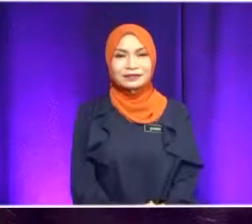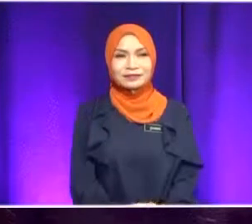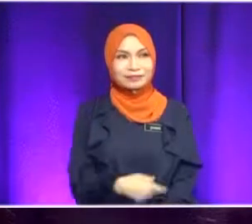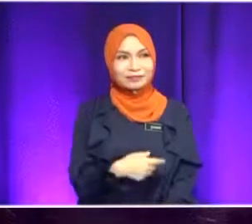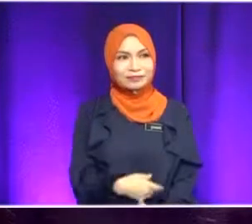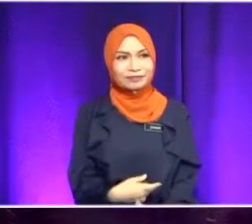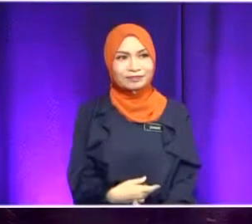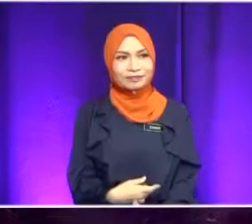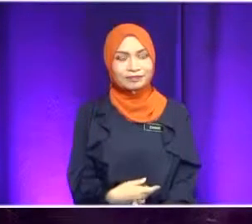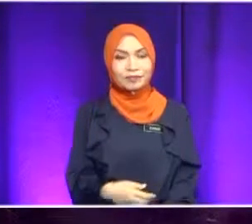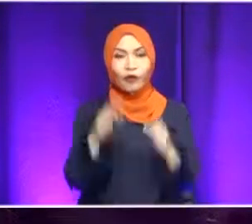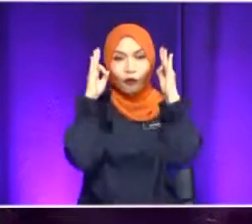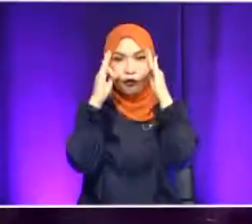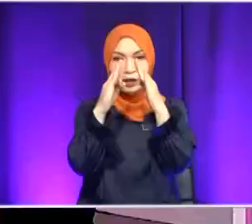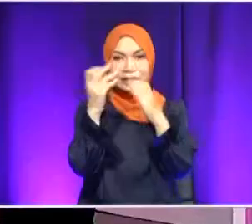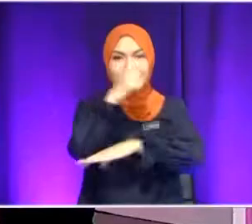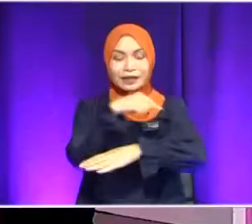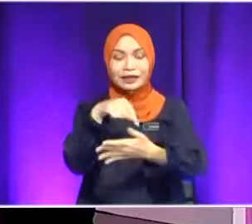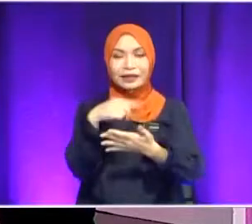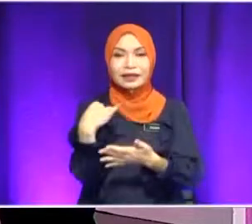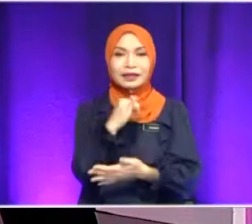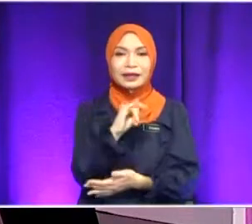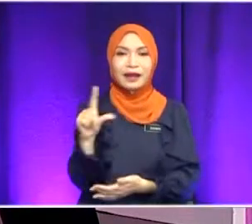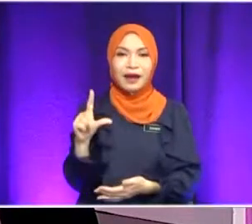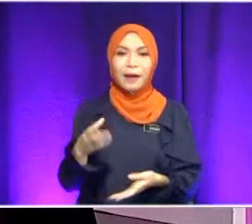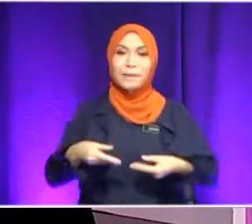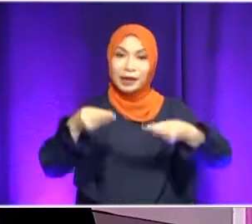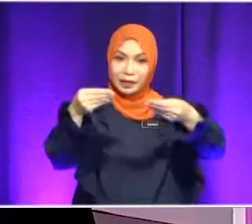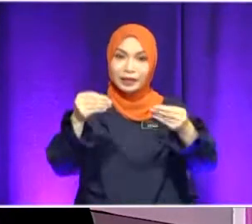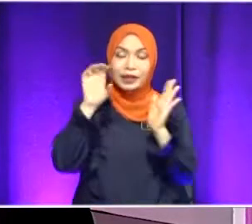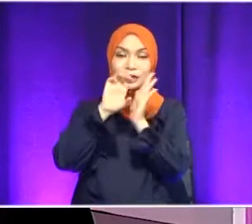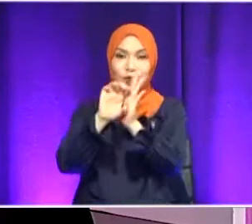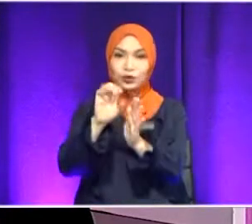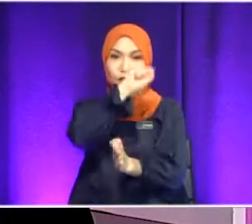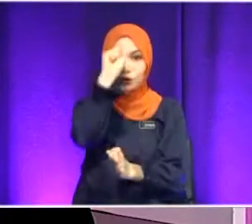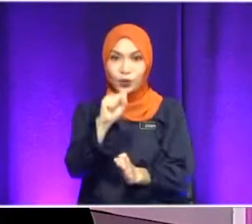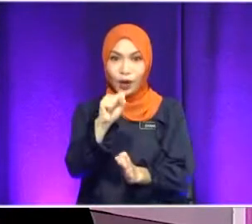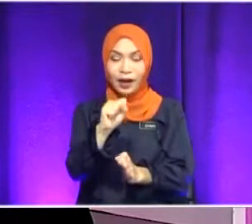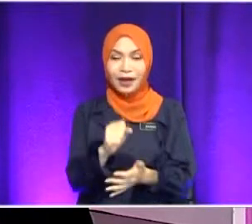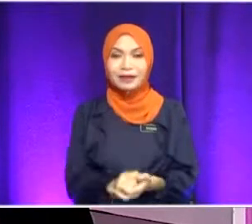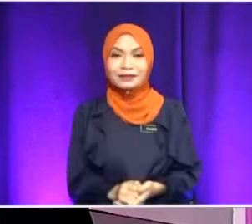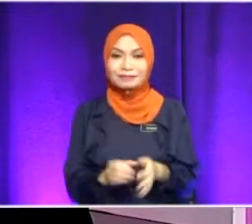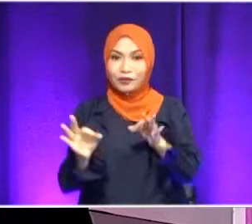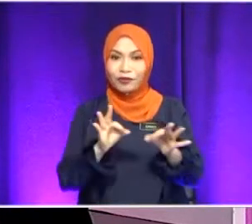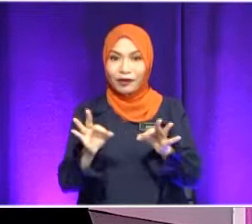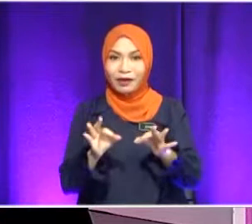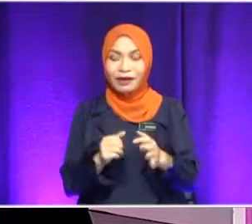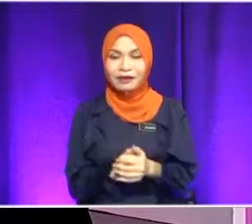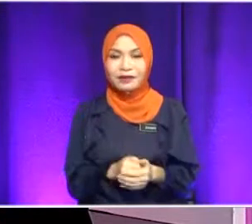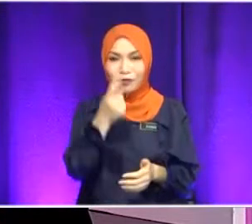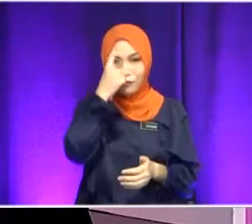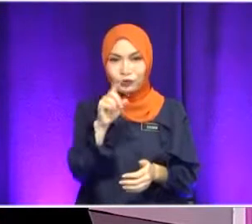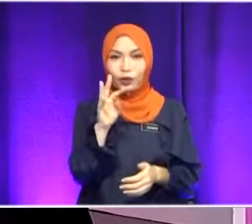jadi pokepvidio pada hari ini adalah untuk kita berikan contoh-contoh soalan Ice yang mungkin gue dapat membantu murid untuk